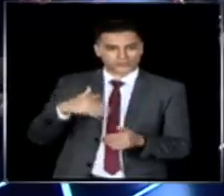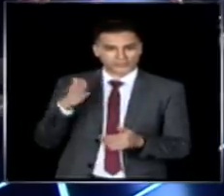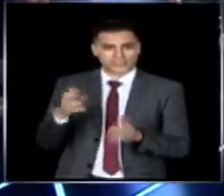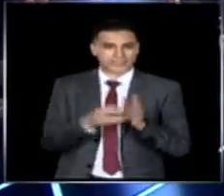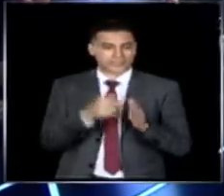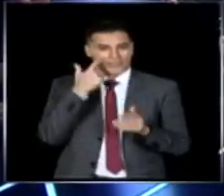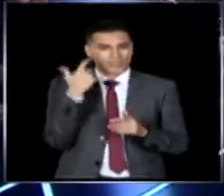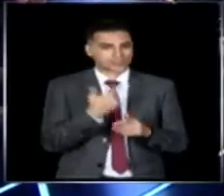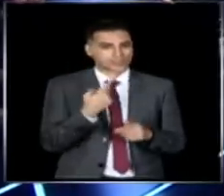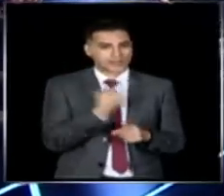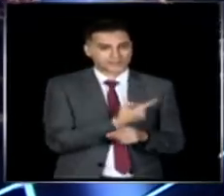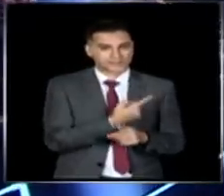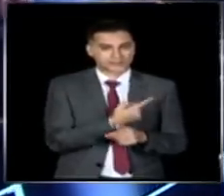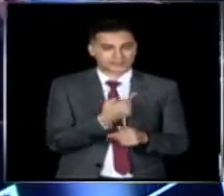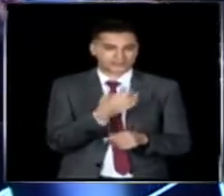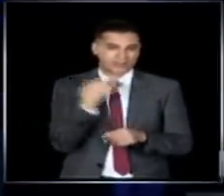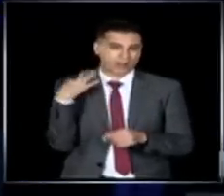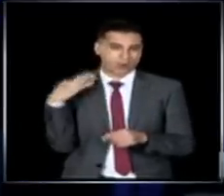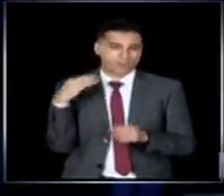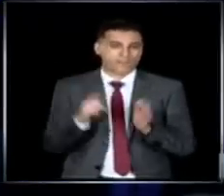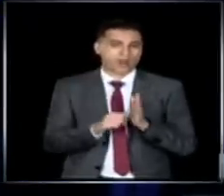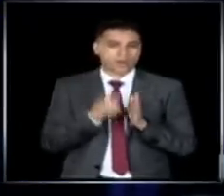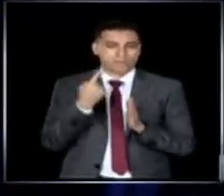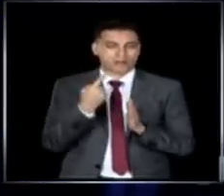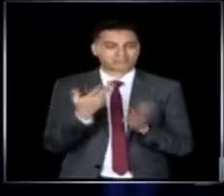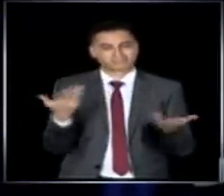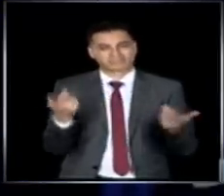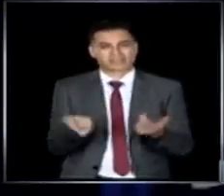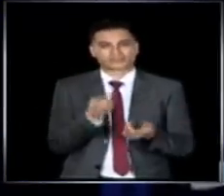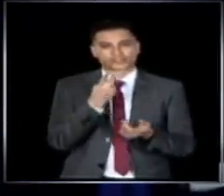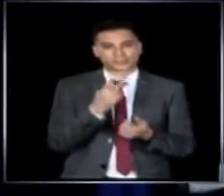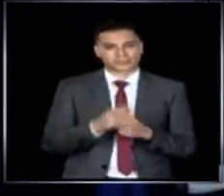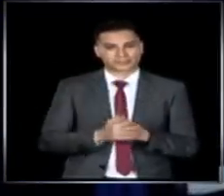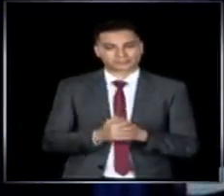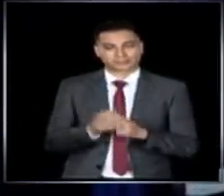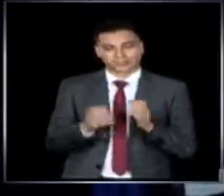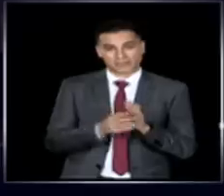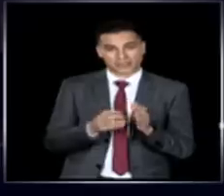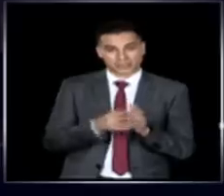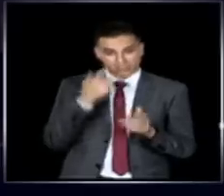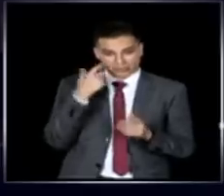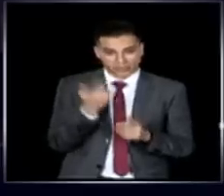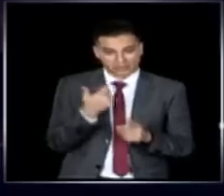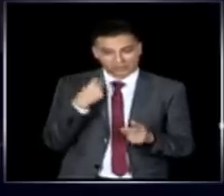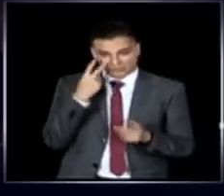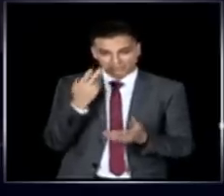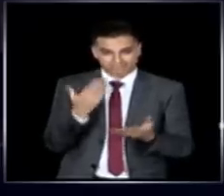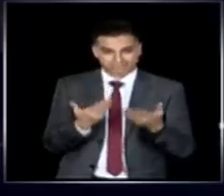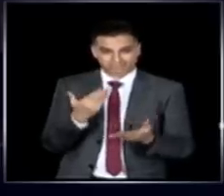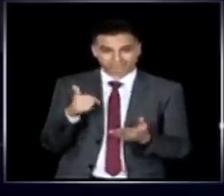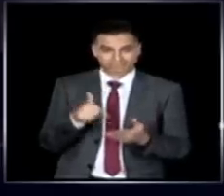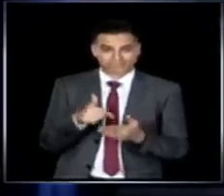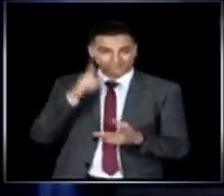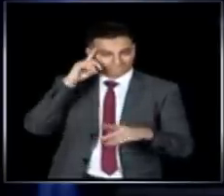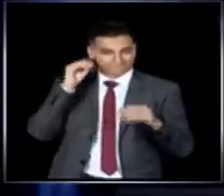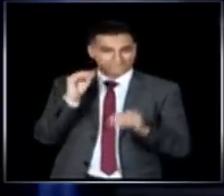جامعة عين شمس التجربة الأولى 75. جامعة عين شمس أعتقد أن درس النهاردة